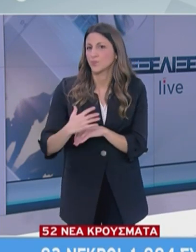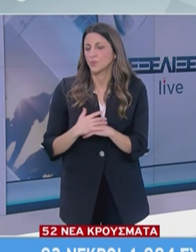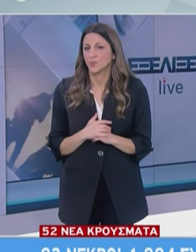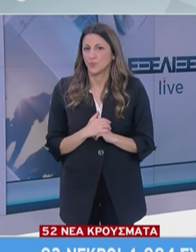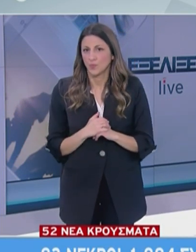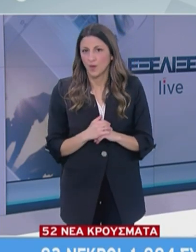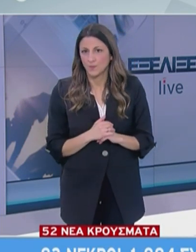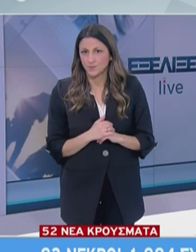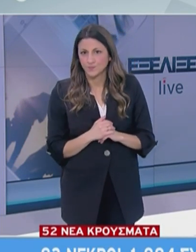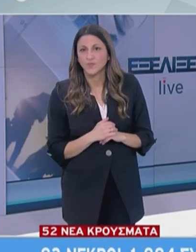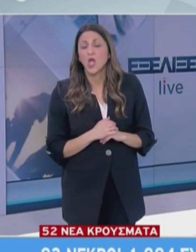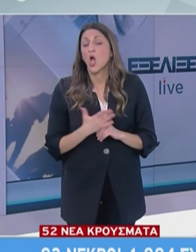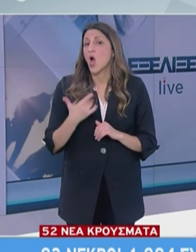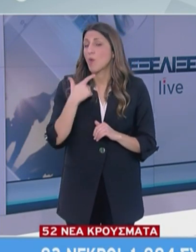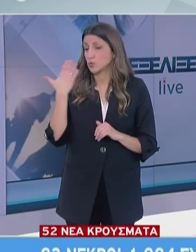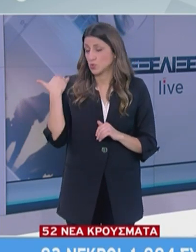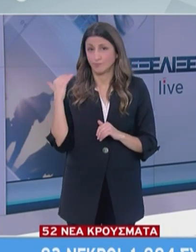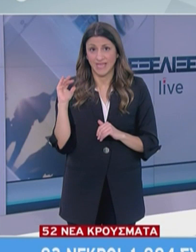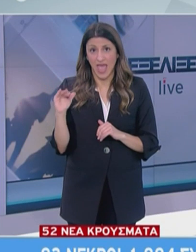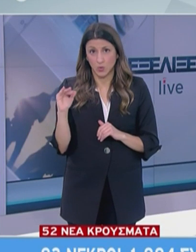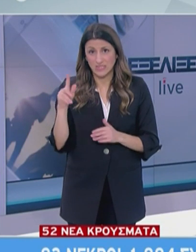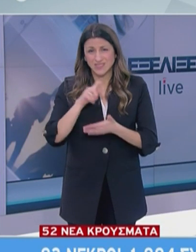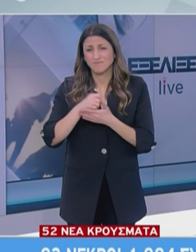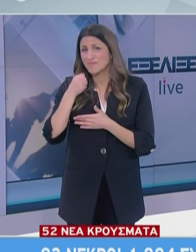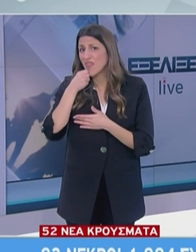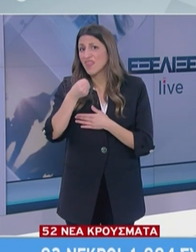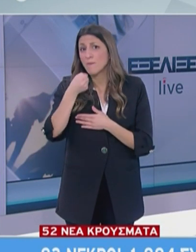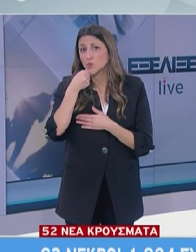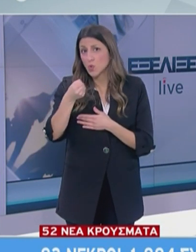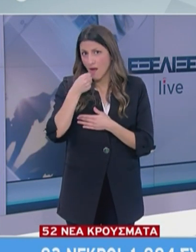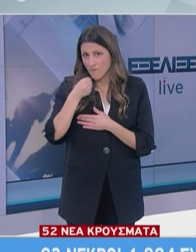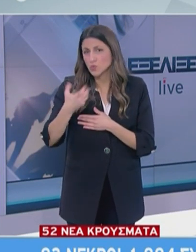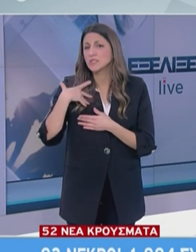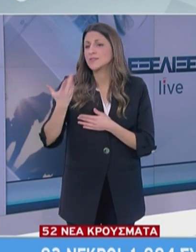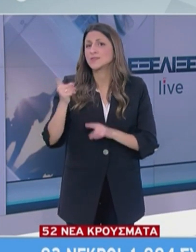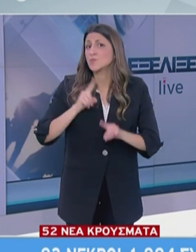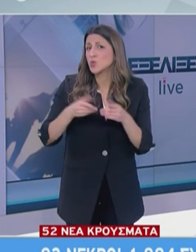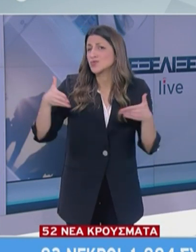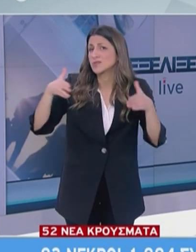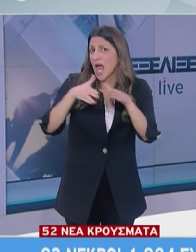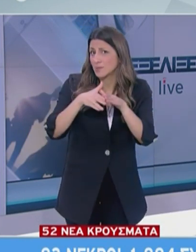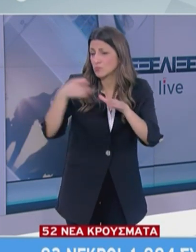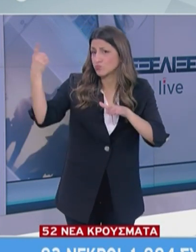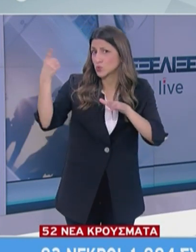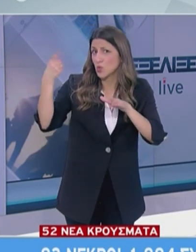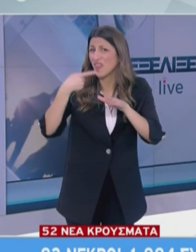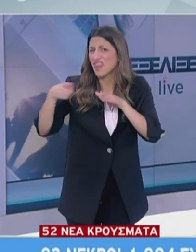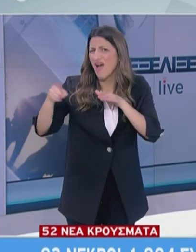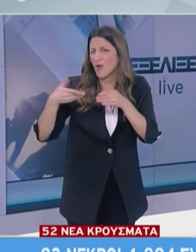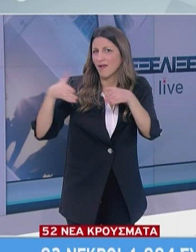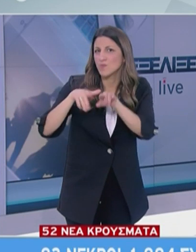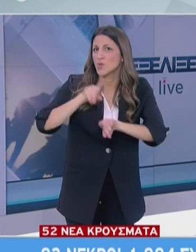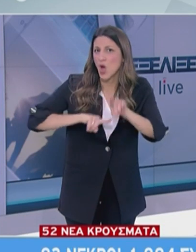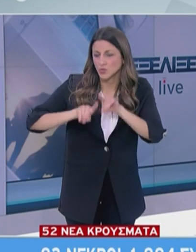αφορά την ερώτηση της δημοσιογράφου για τα clawback στα εμβόλια και την κοινωνική πολιτική, επιτρέψτε μου να